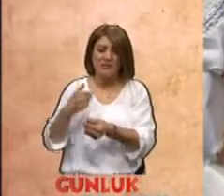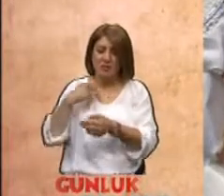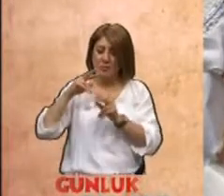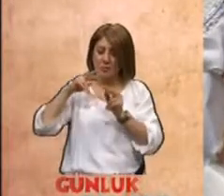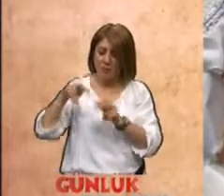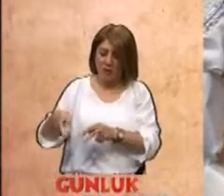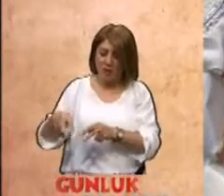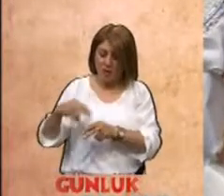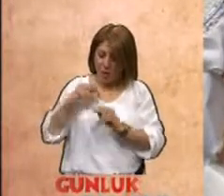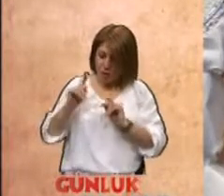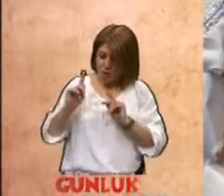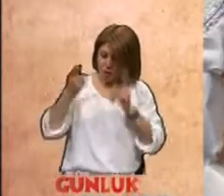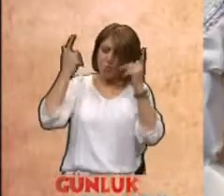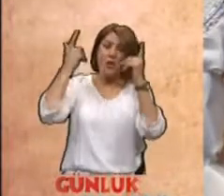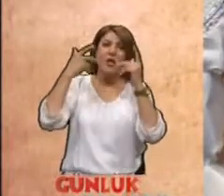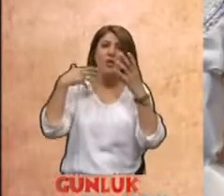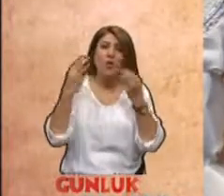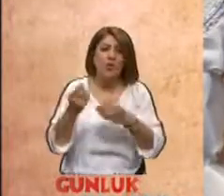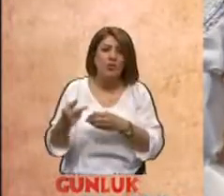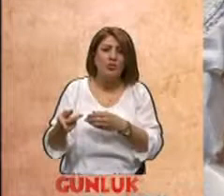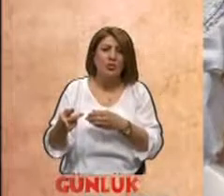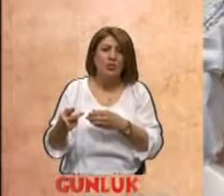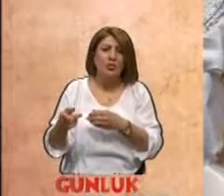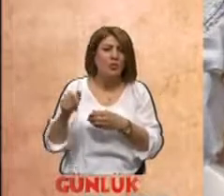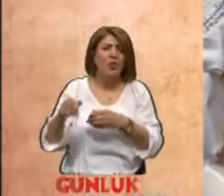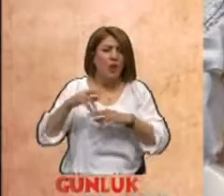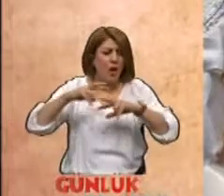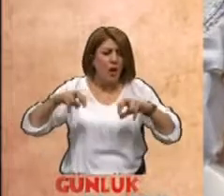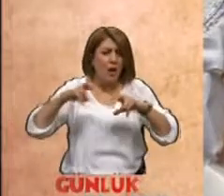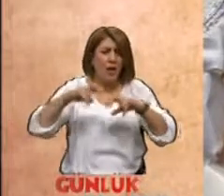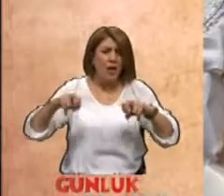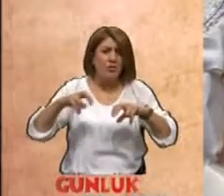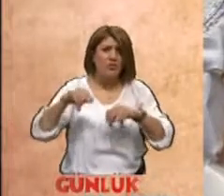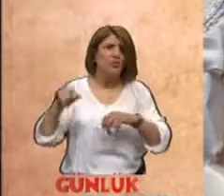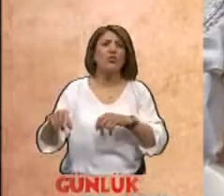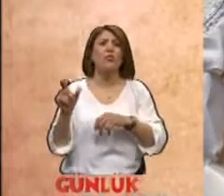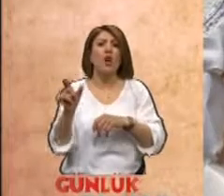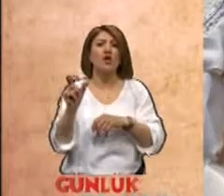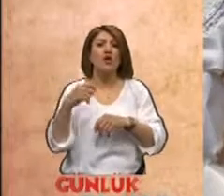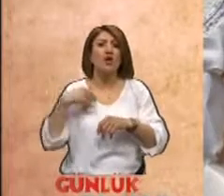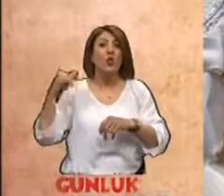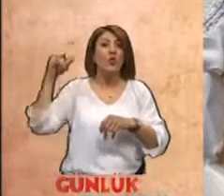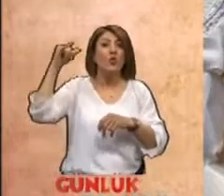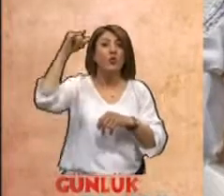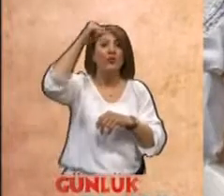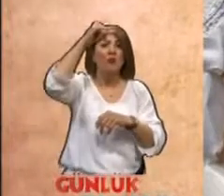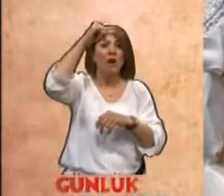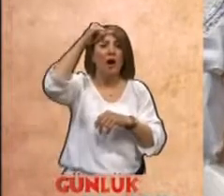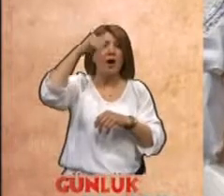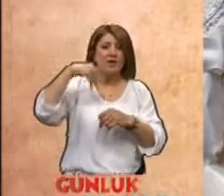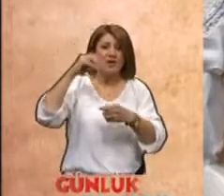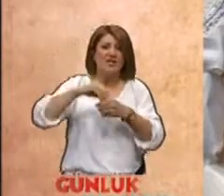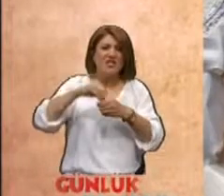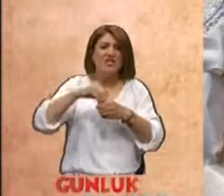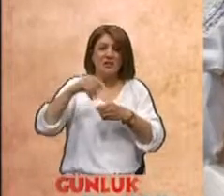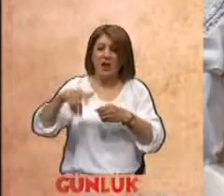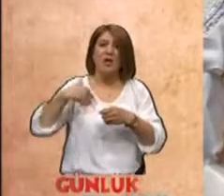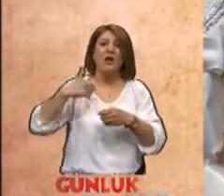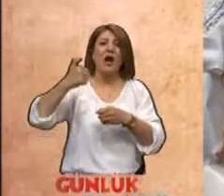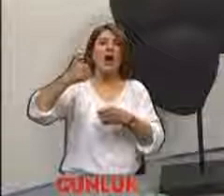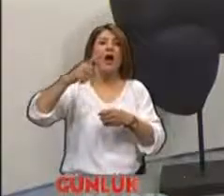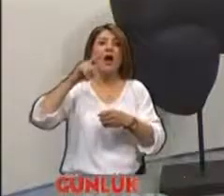Guy hayatının sürpriziyle karşılaştı. Durumu araştıran Bayan Guy bu parçaların uçaktan düşen insan dışkıları olduğunu öğrendi.